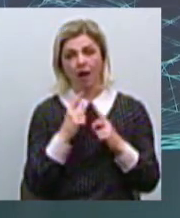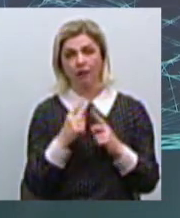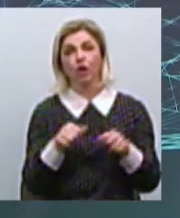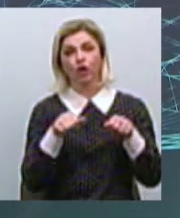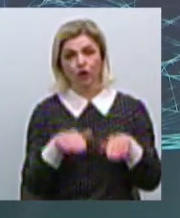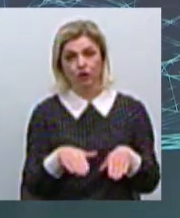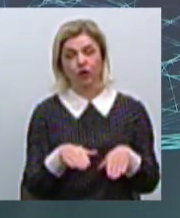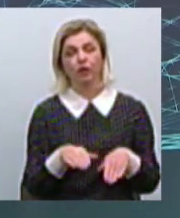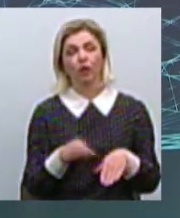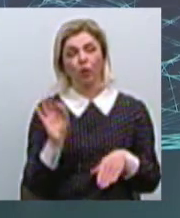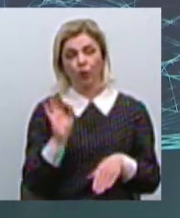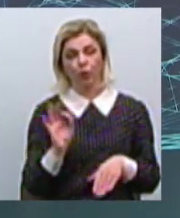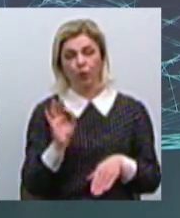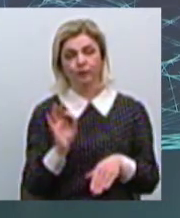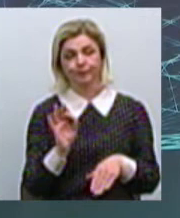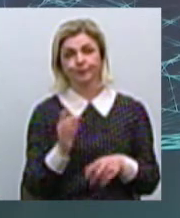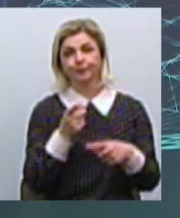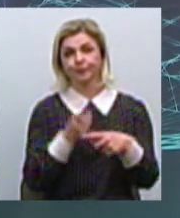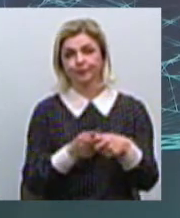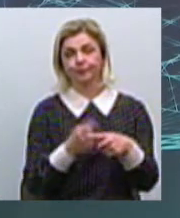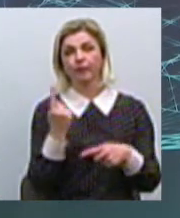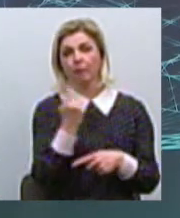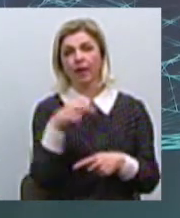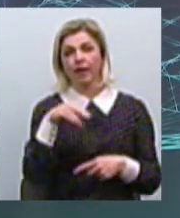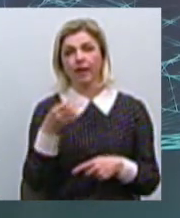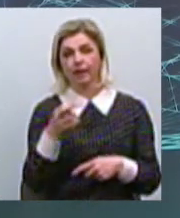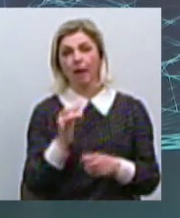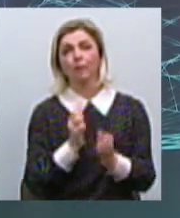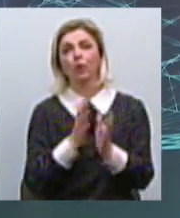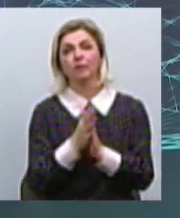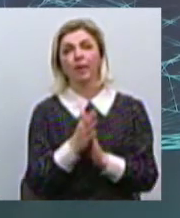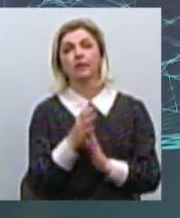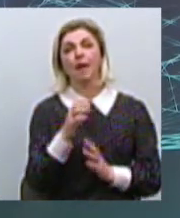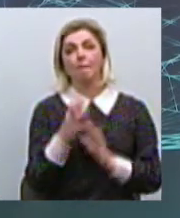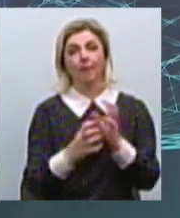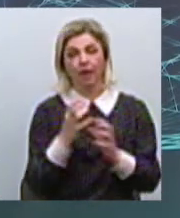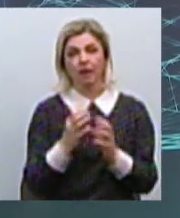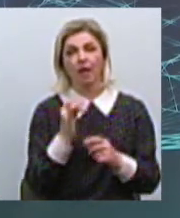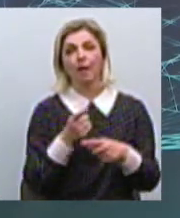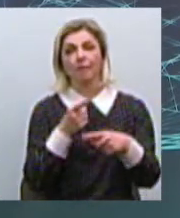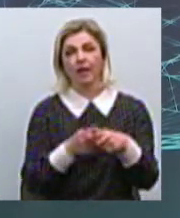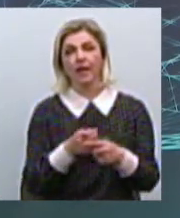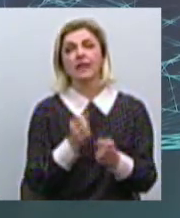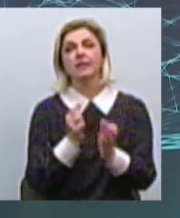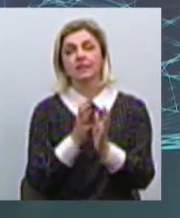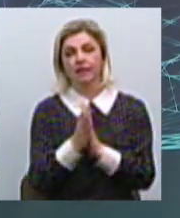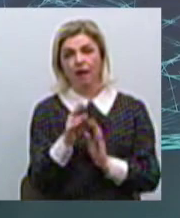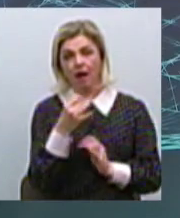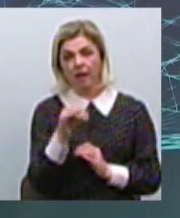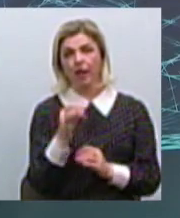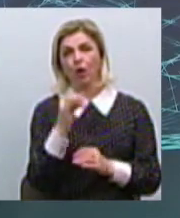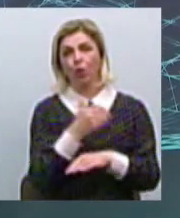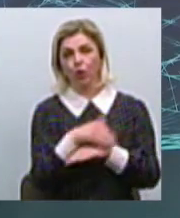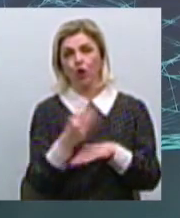як щодо перетину першої лінії та проспекту Миру, так і до перетину проспекту Центрального та вулиці Шосейної.